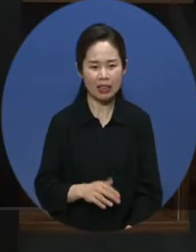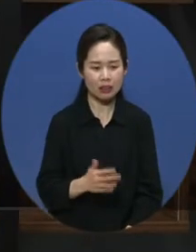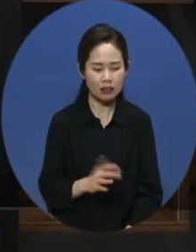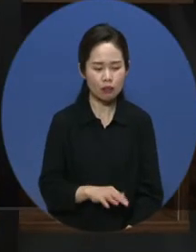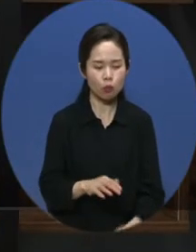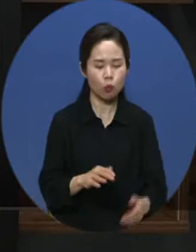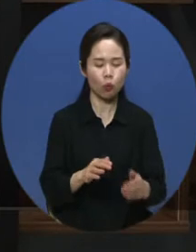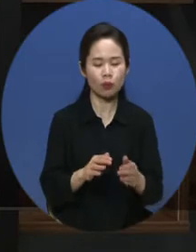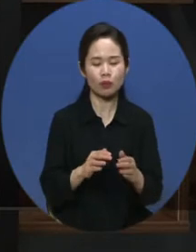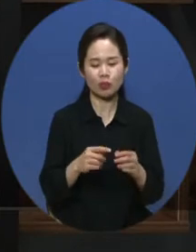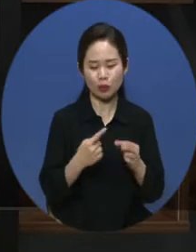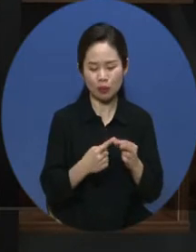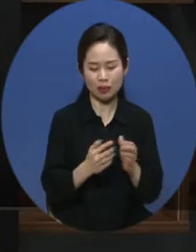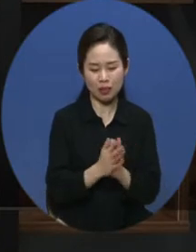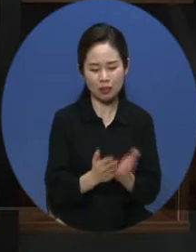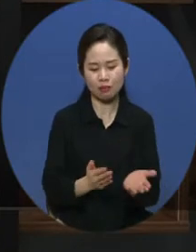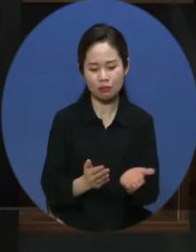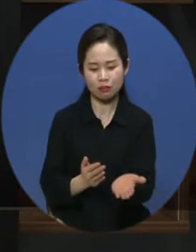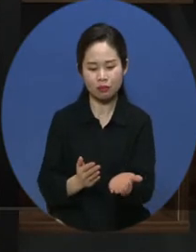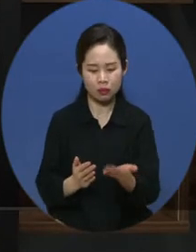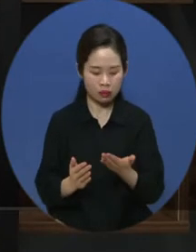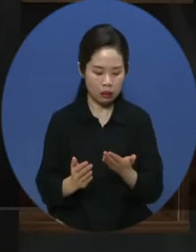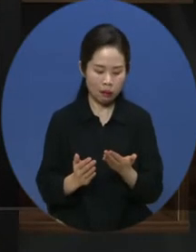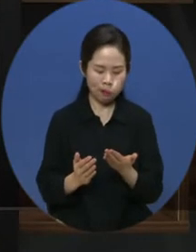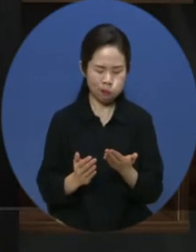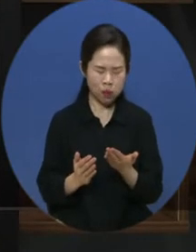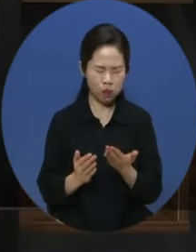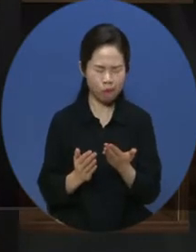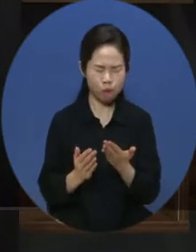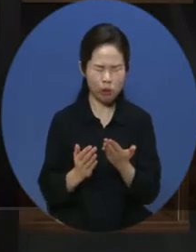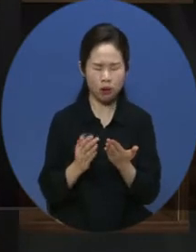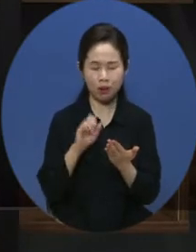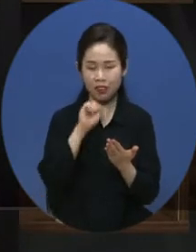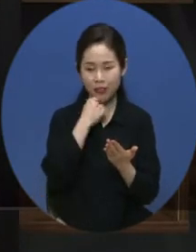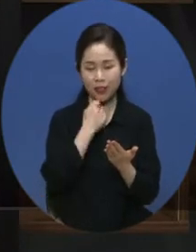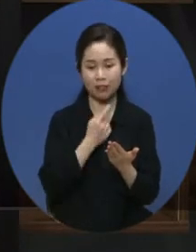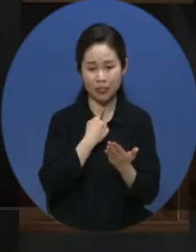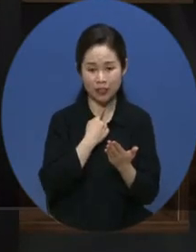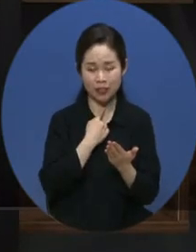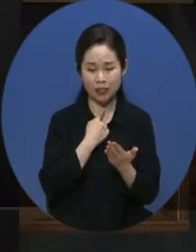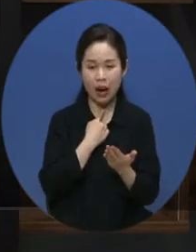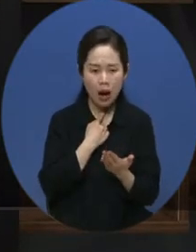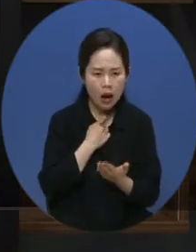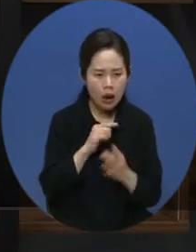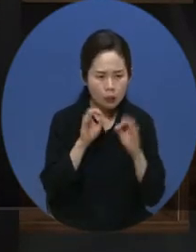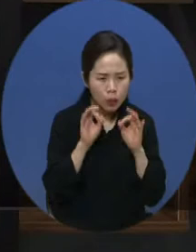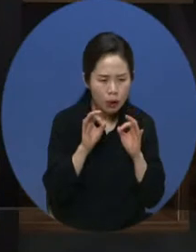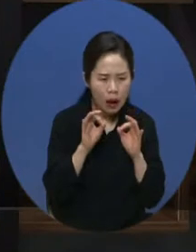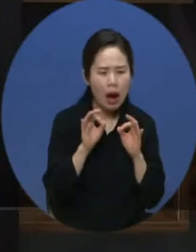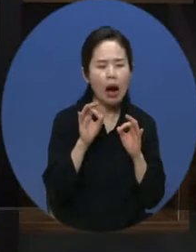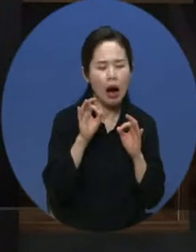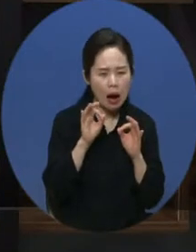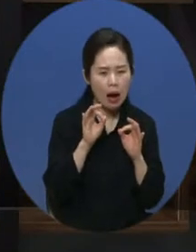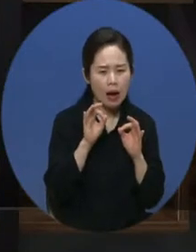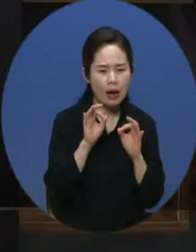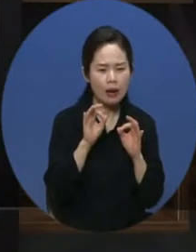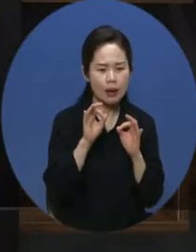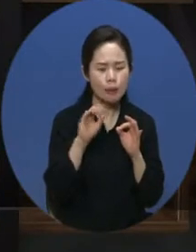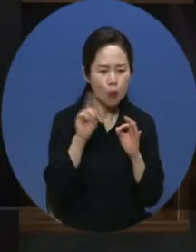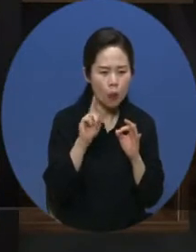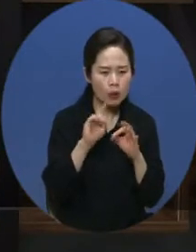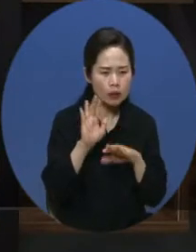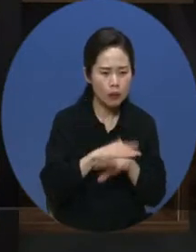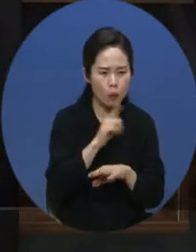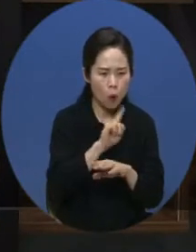대상자분들한테는 읽히지 않는 여전히 어려운 책이었었습니다. 그래서 그동안 많은 경험을 통해서 다시 한번 저희가